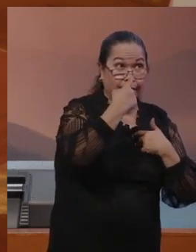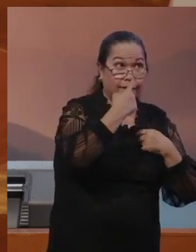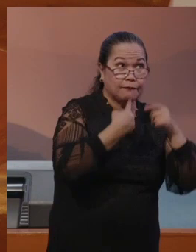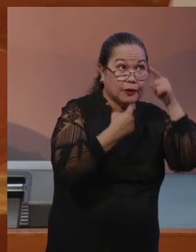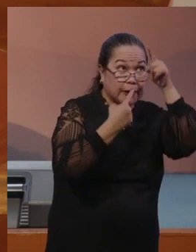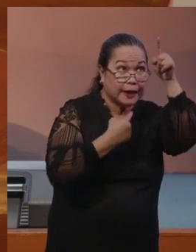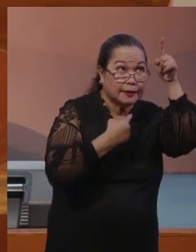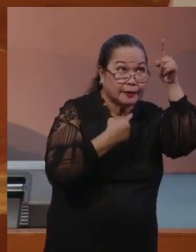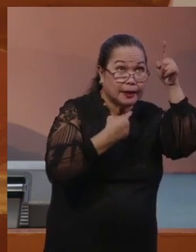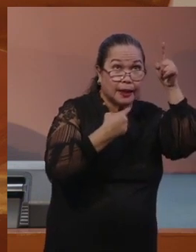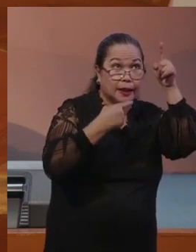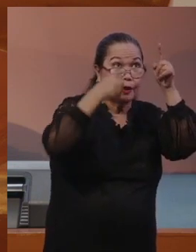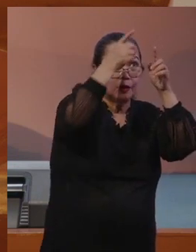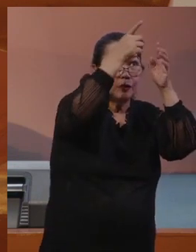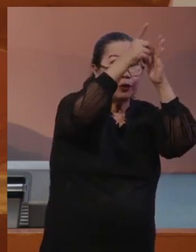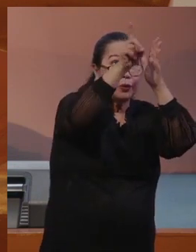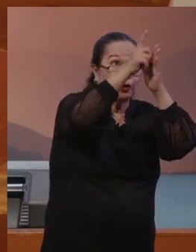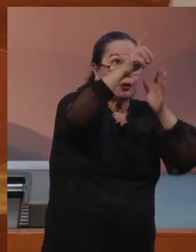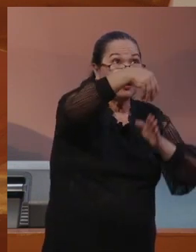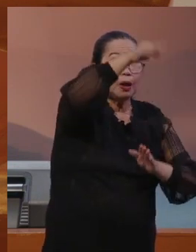ng Passover lamb,